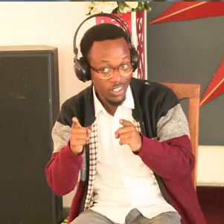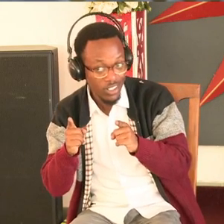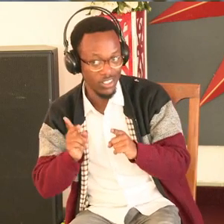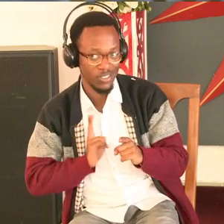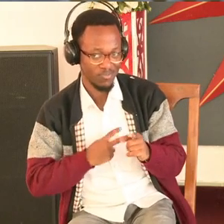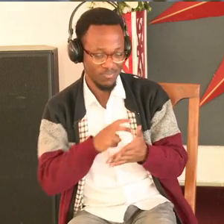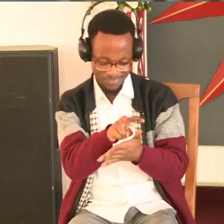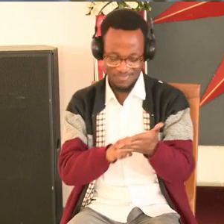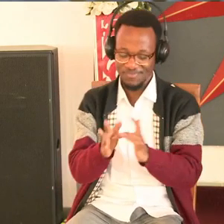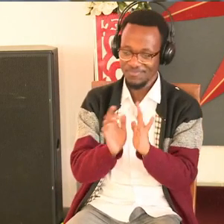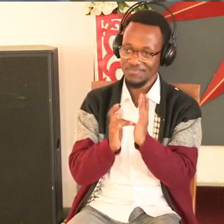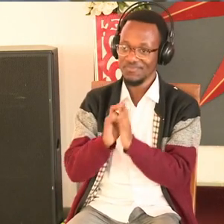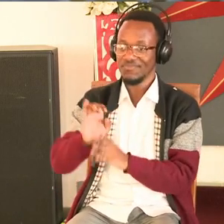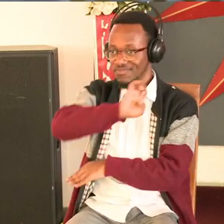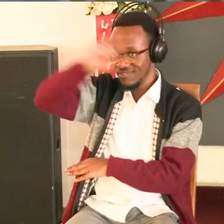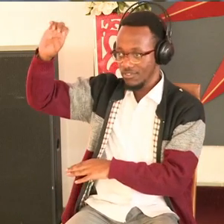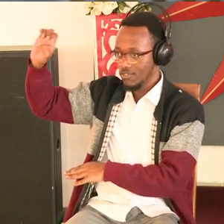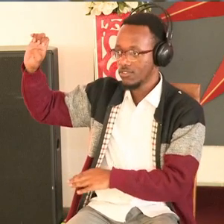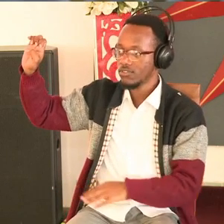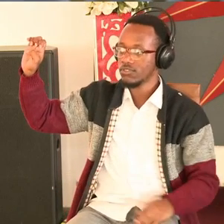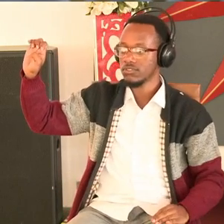Yesaya